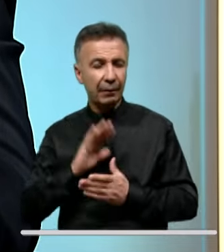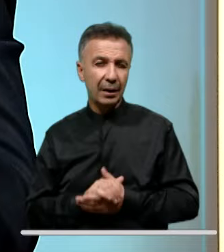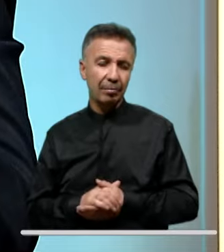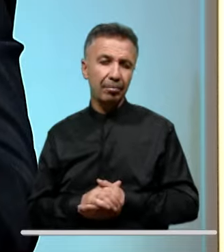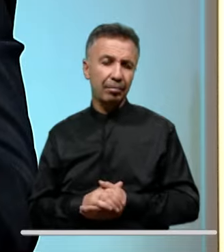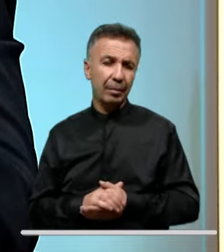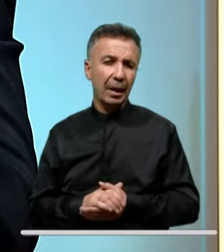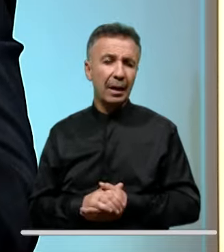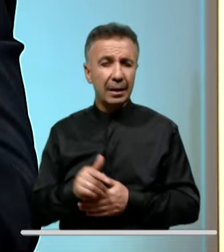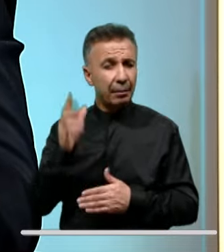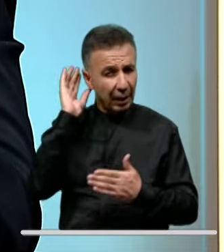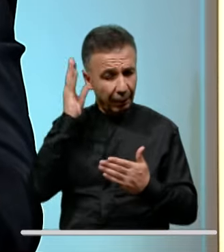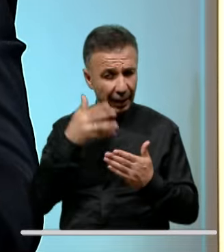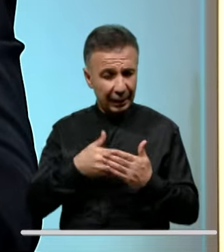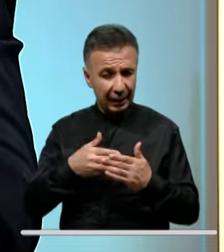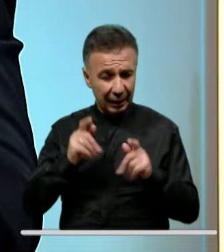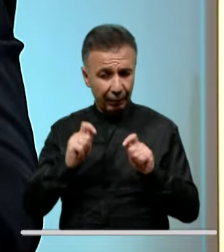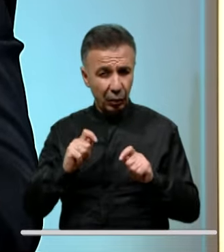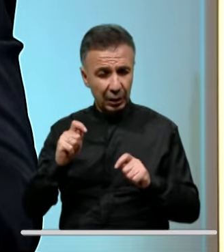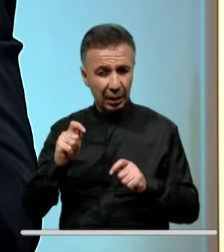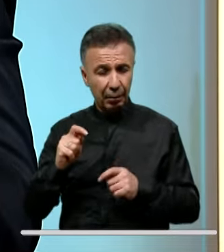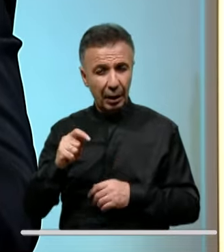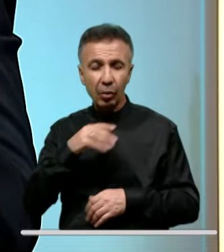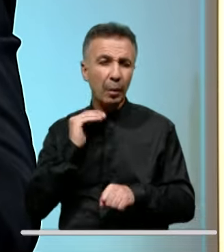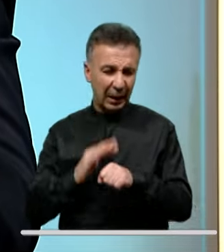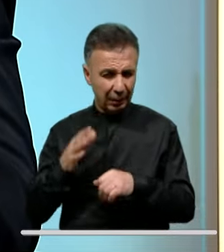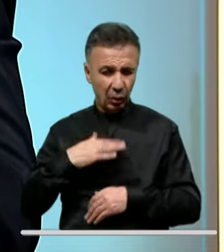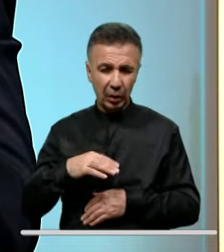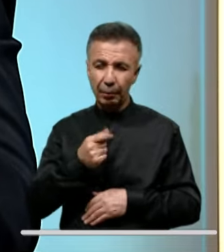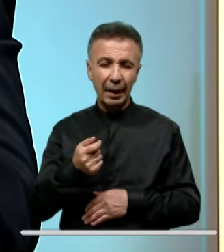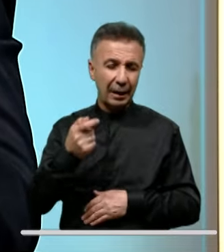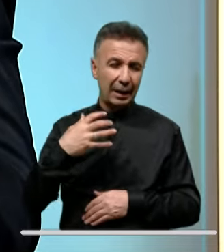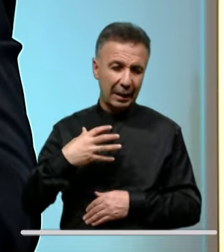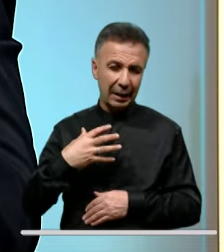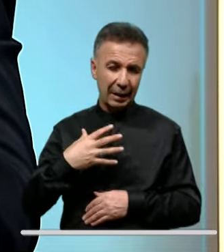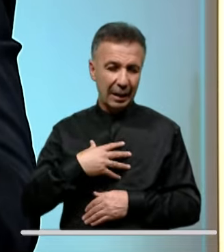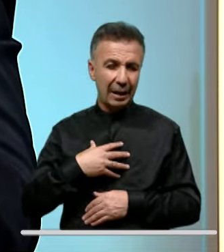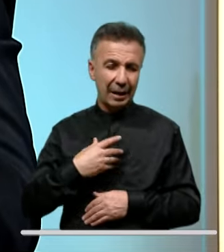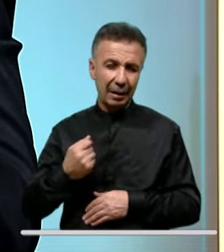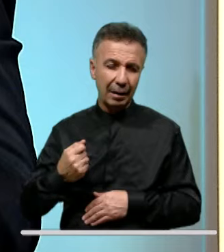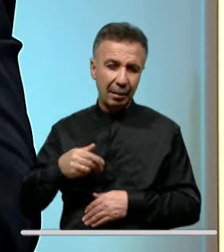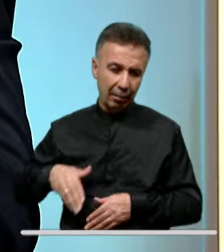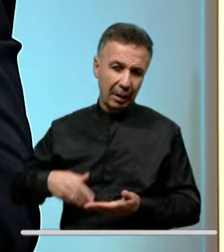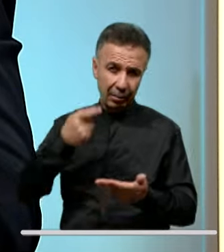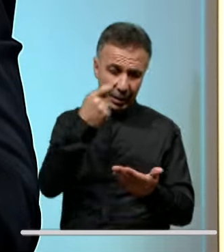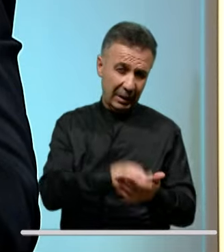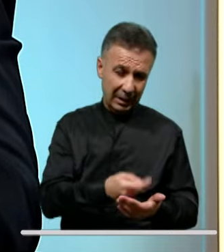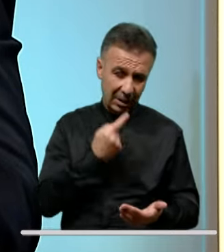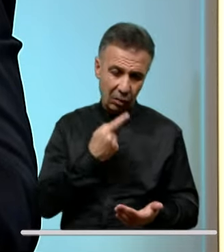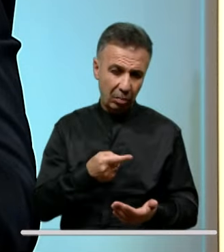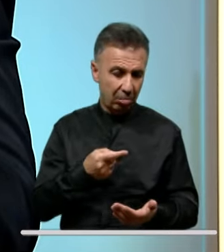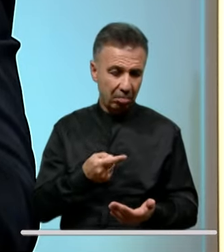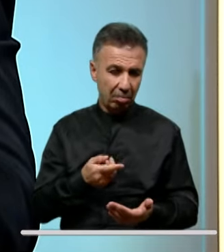sen bir ibadet yapıyorsan parayı kendin vereceksin gibi kendi cebinden cüzdanından çıkacak parası kurbanının